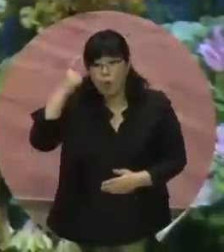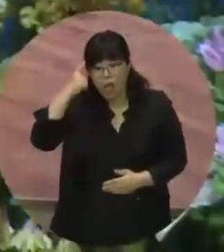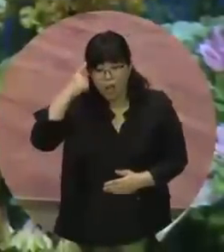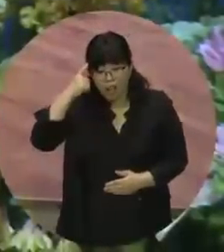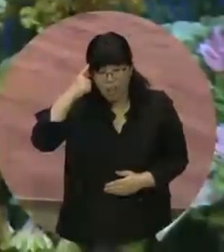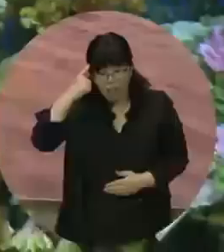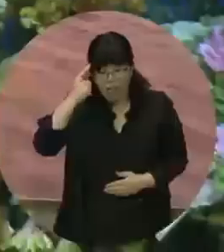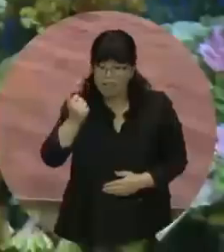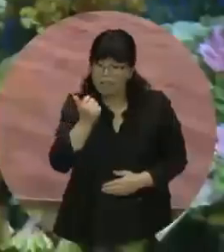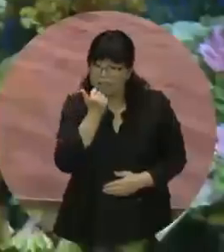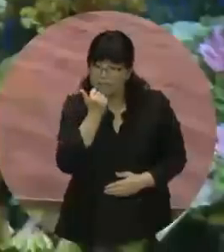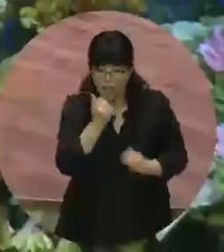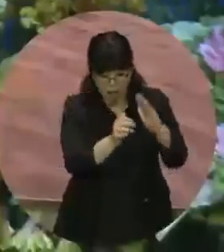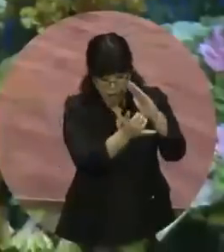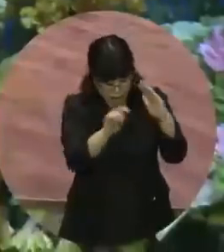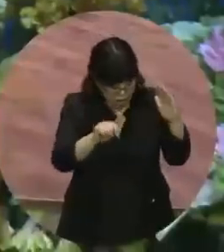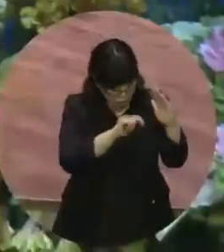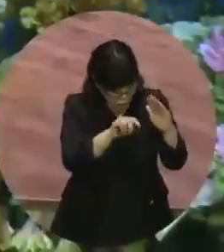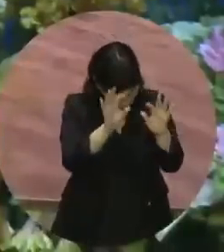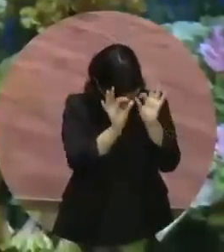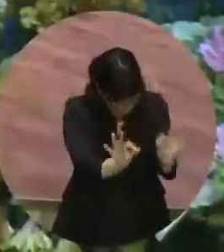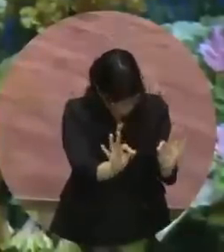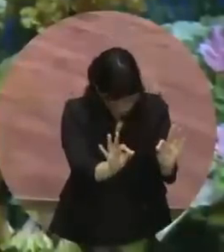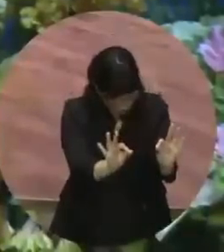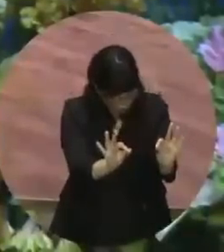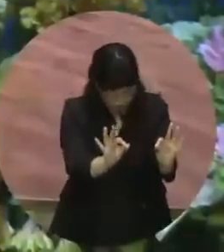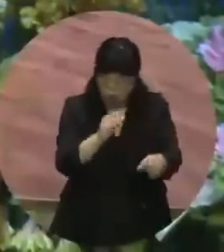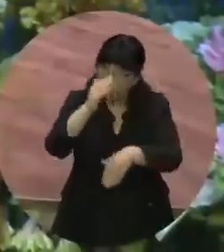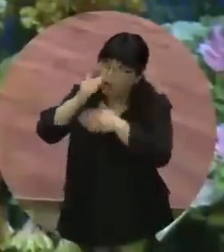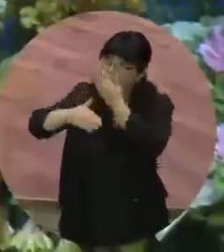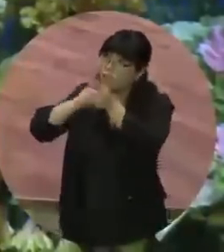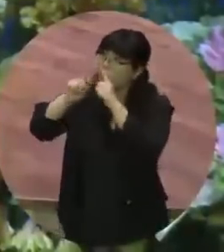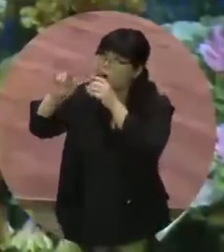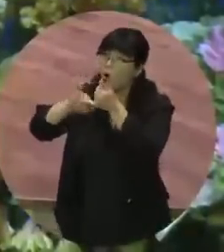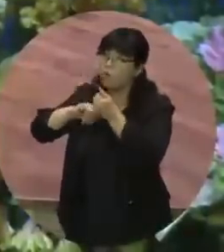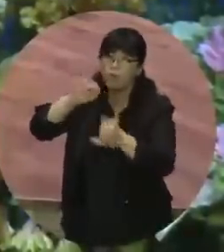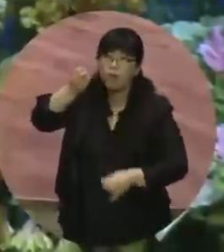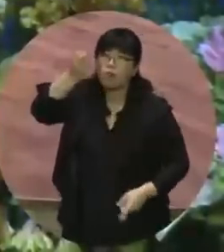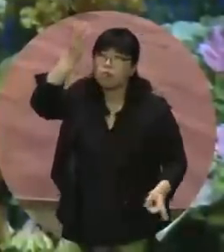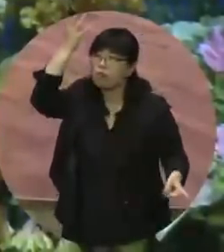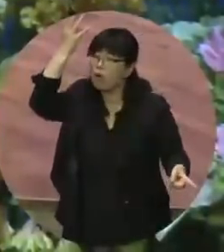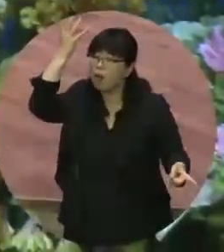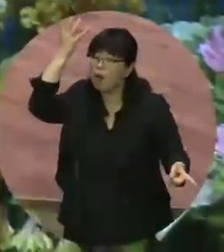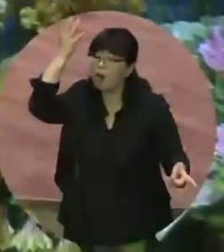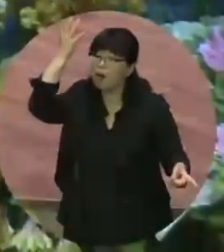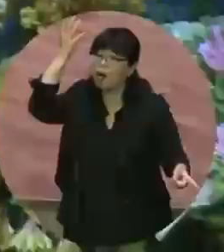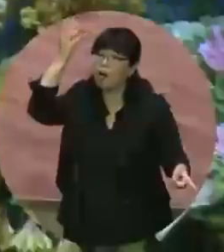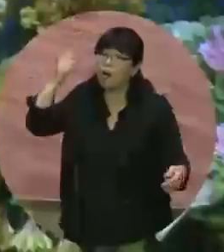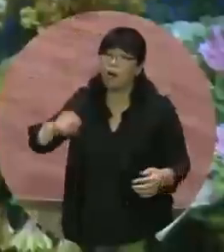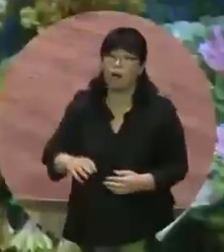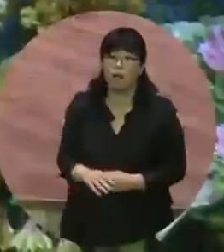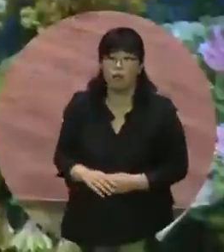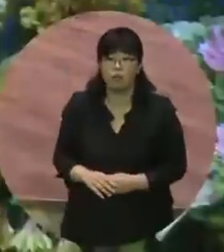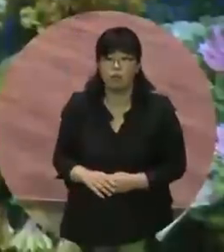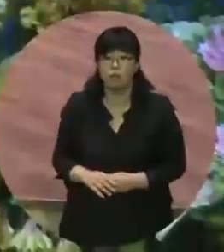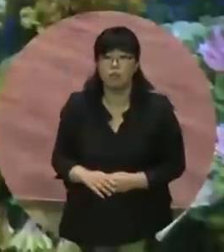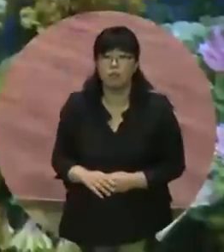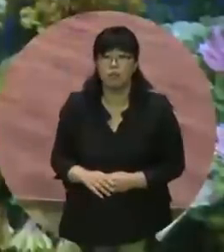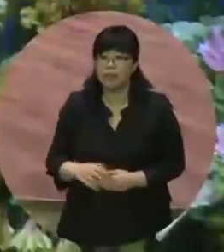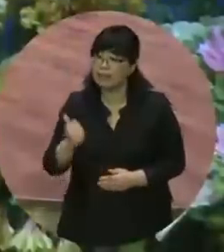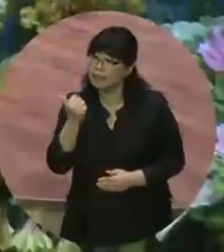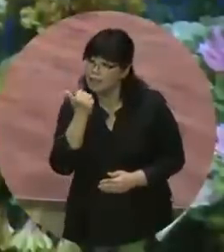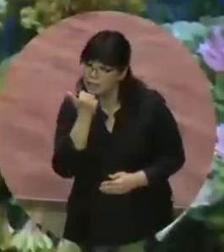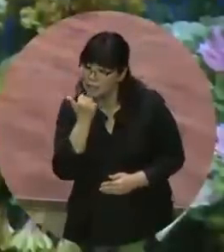놓쳤어. 하나님께서 주신 언약을 놓쳐버렸어. 브리스가 이 뭡니까? 아니,